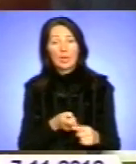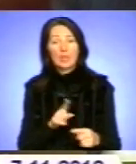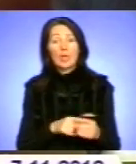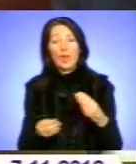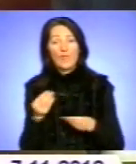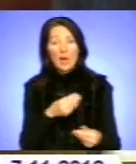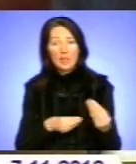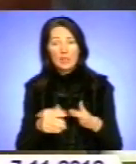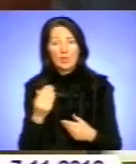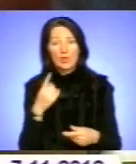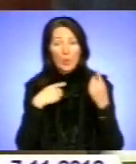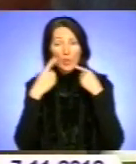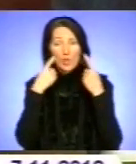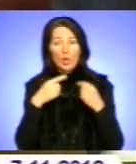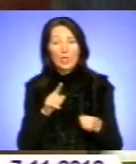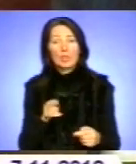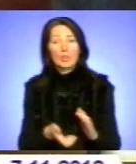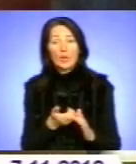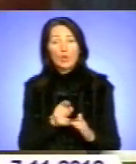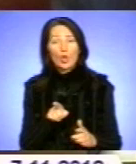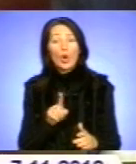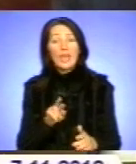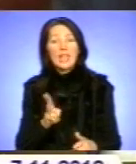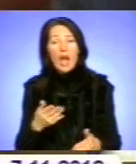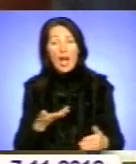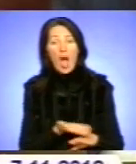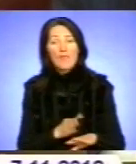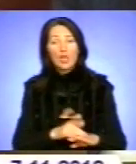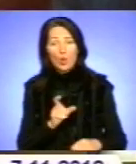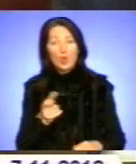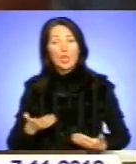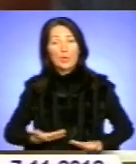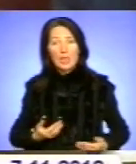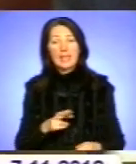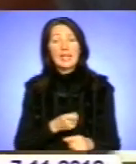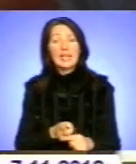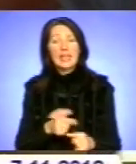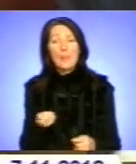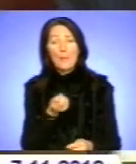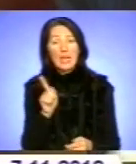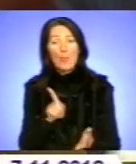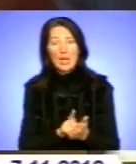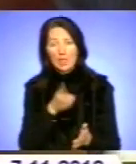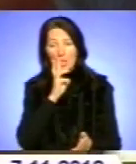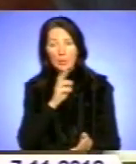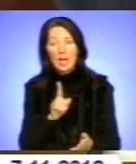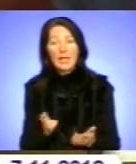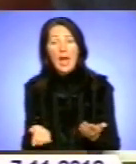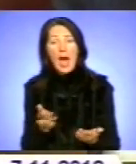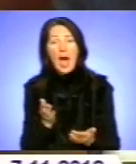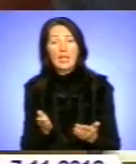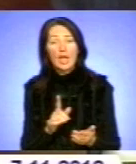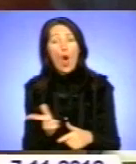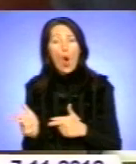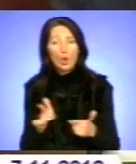приводу того, як важко людям живеться, які малі пенсії, зарплати. Але готові